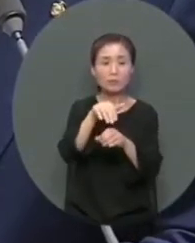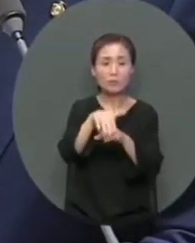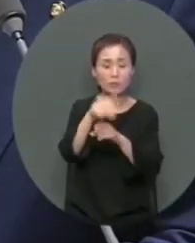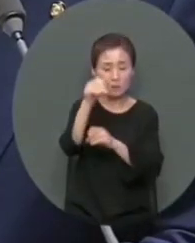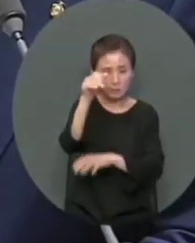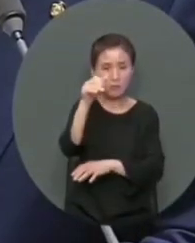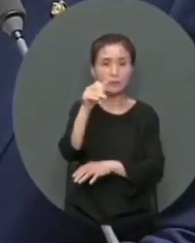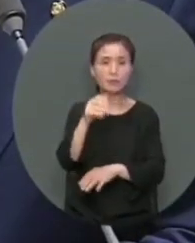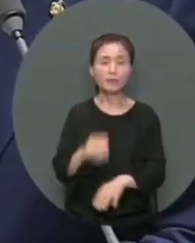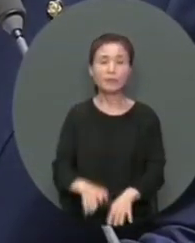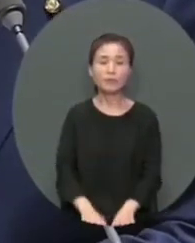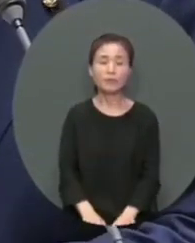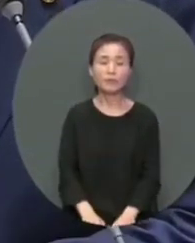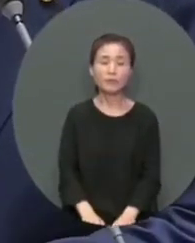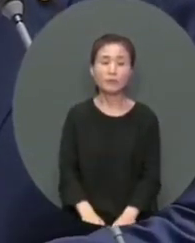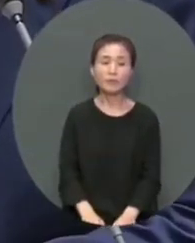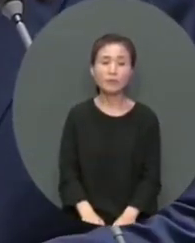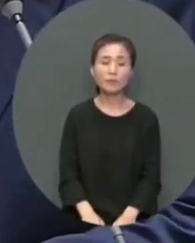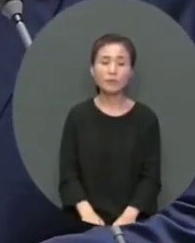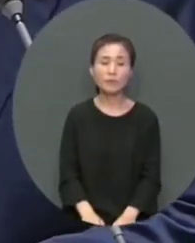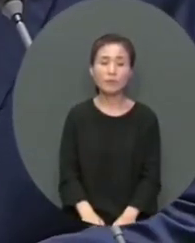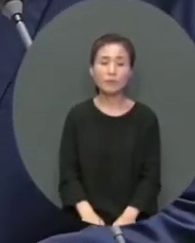근본이라고 생각합니다.